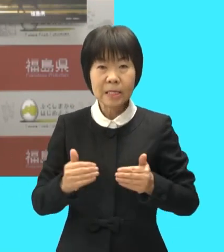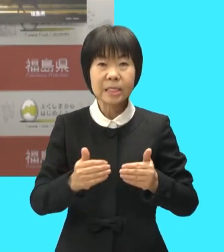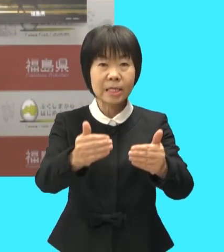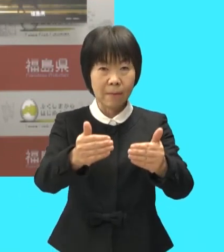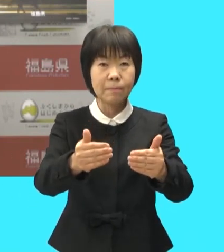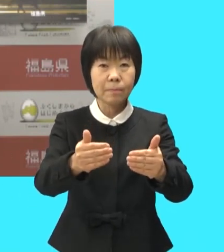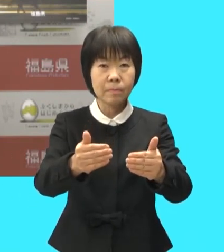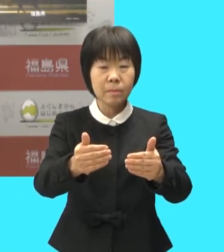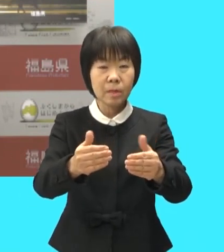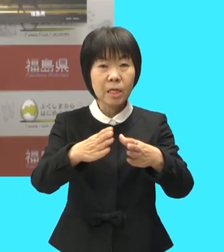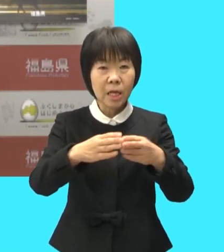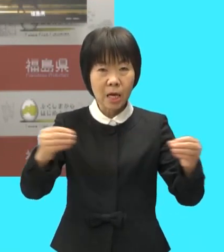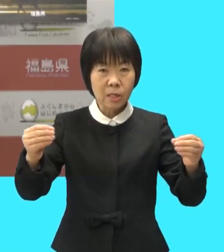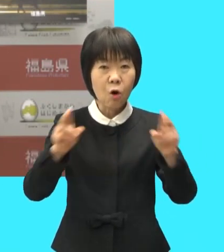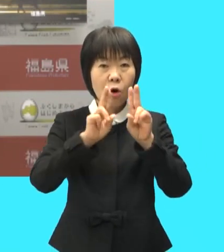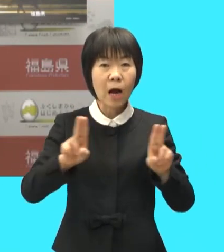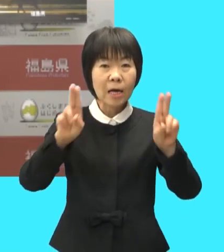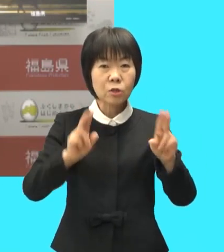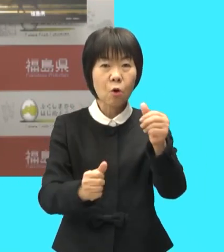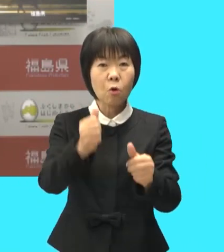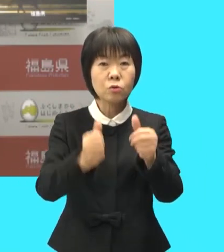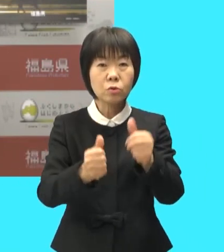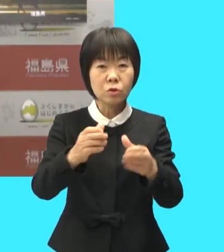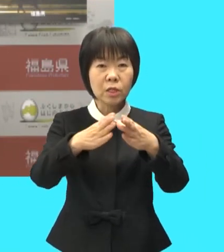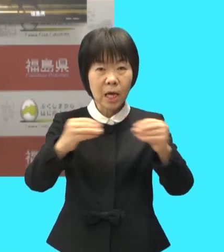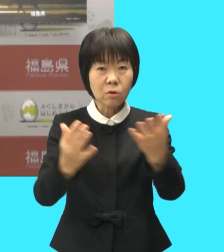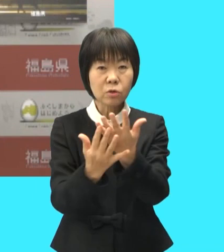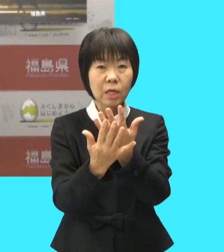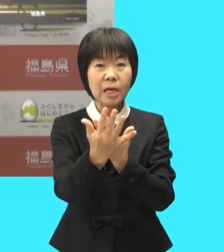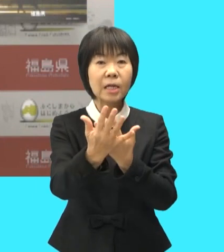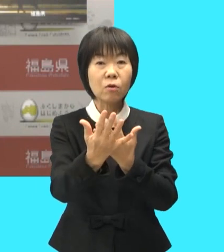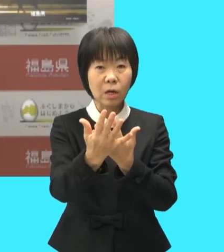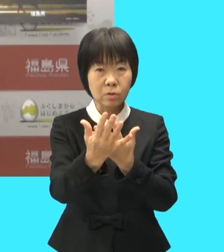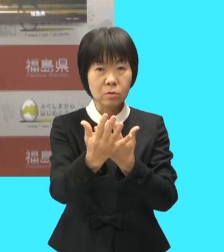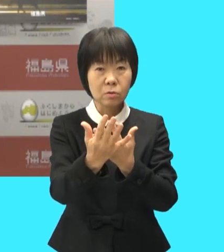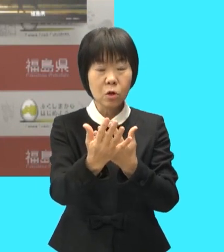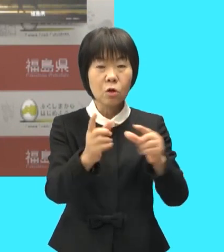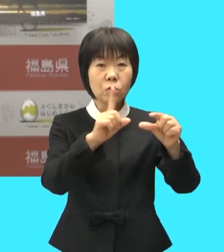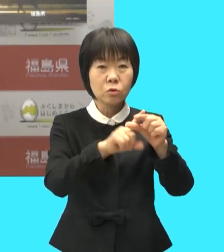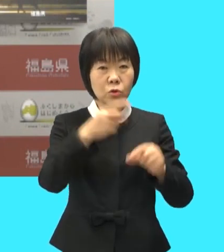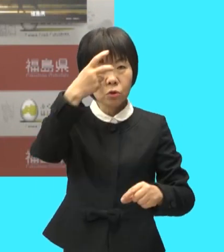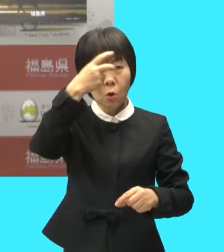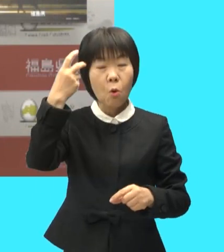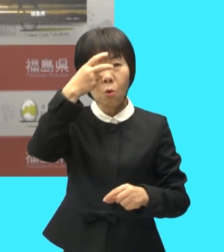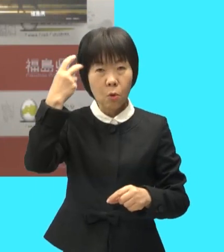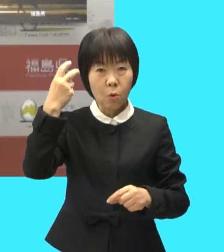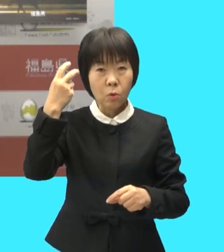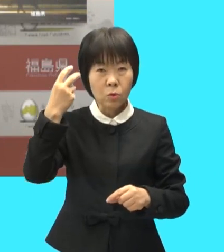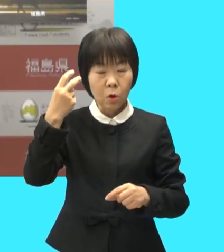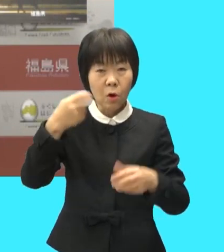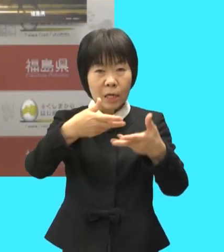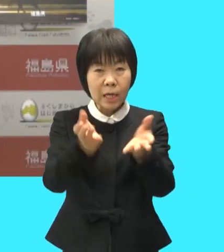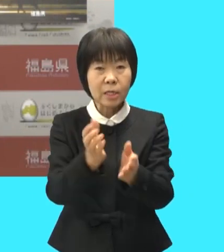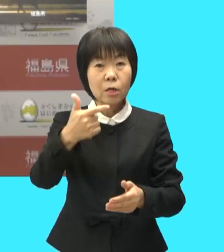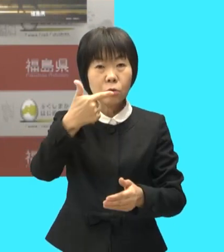展、全日本合唱コンクール全国大会における中学校高校6